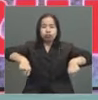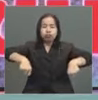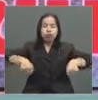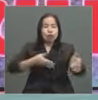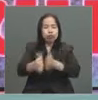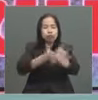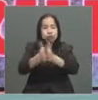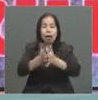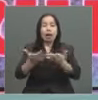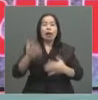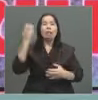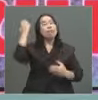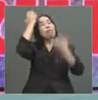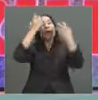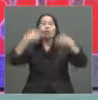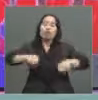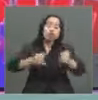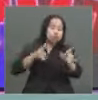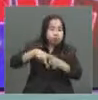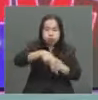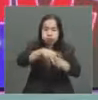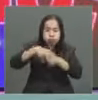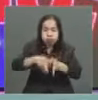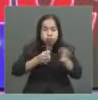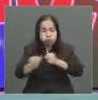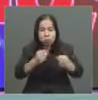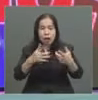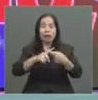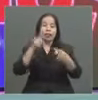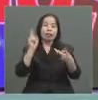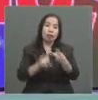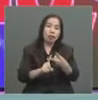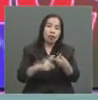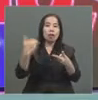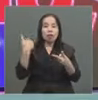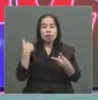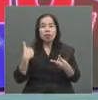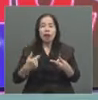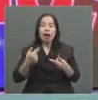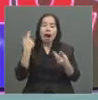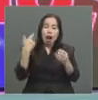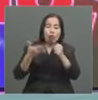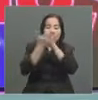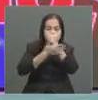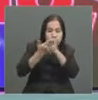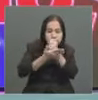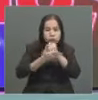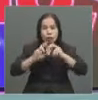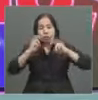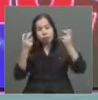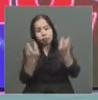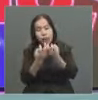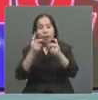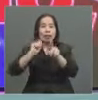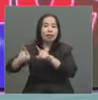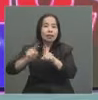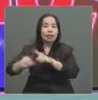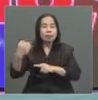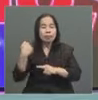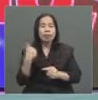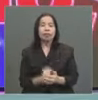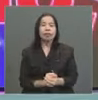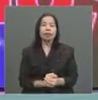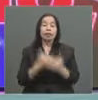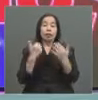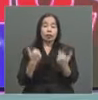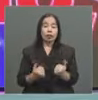ยังเมาแล้วออกไปขับรถนะครับการมั่วสุมการจัดปาร์ตี้ยาอีหรืออะไรต่างๆเหล่านี้นั้นเ